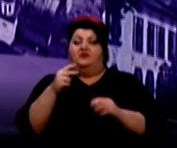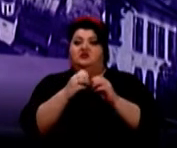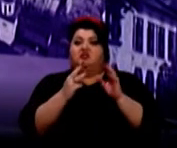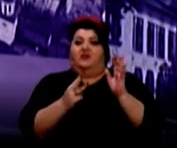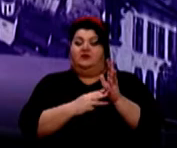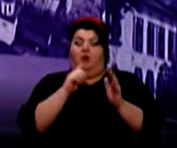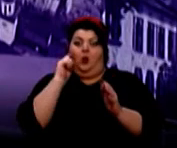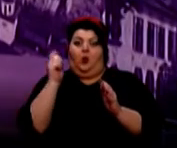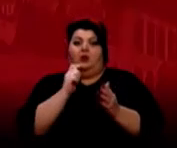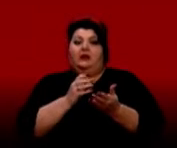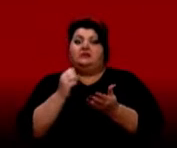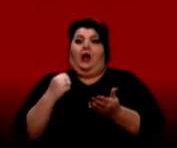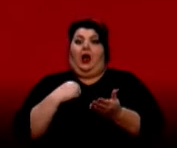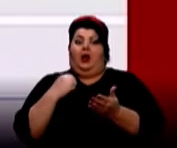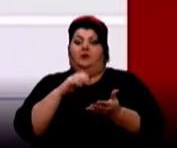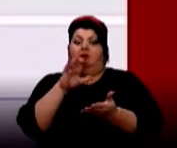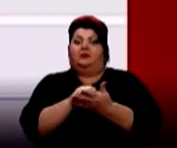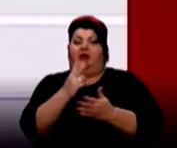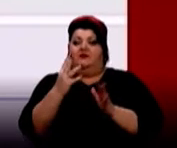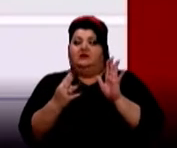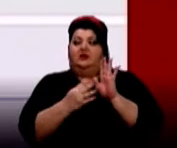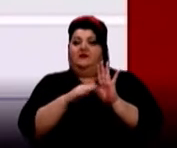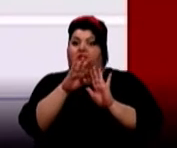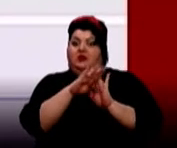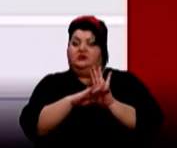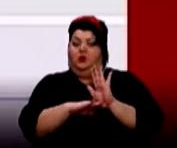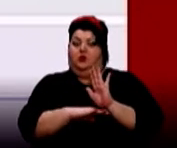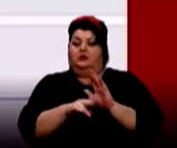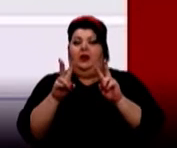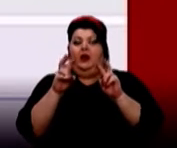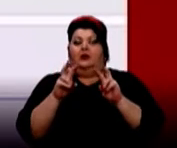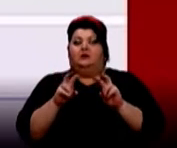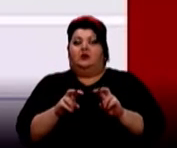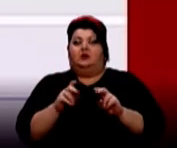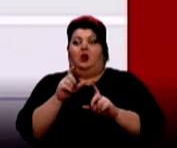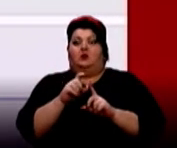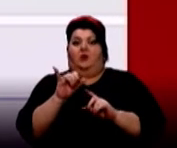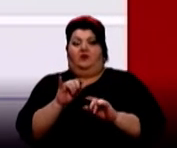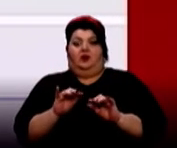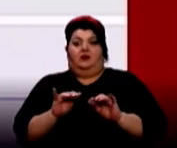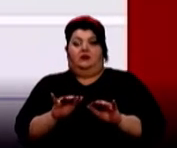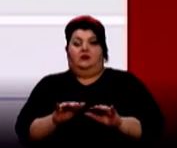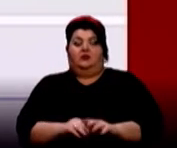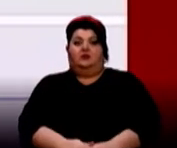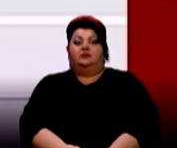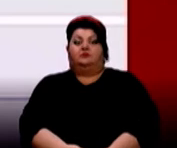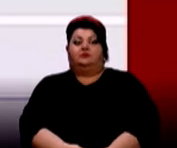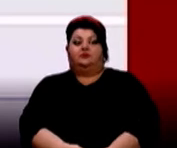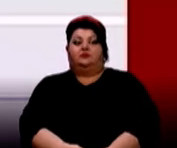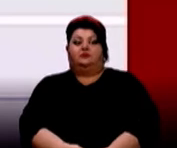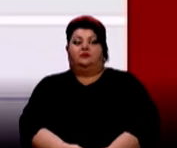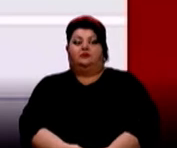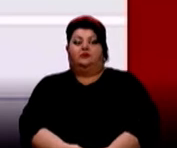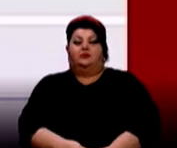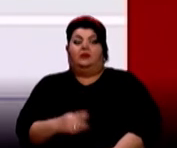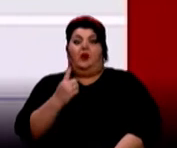армія посіла 29-ту сходинку. Дослідження цитує аналітичний портал «Слово і діло». У рейтингу перше місце посіла